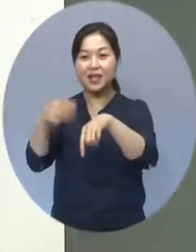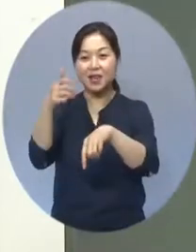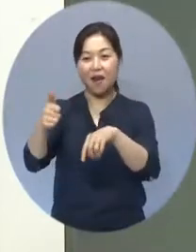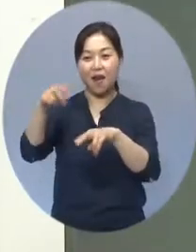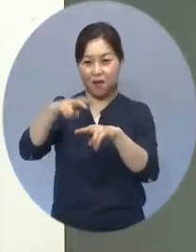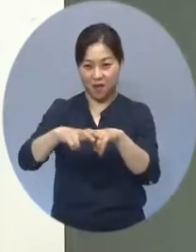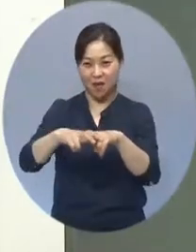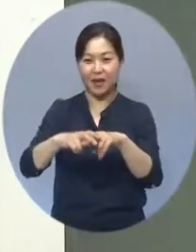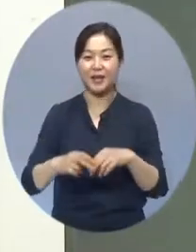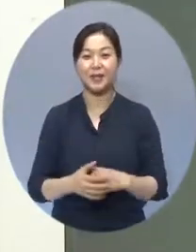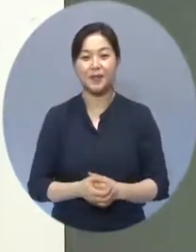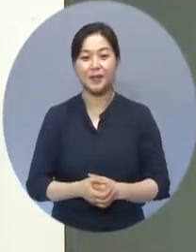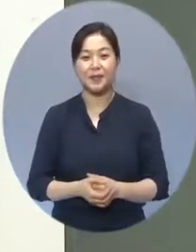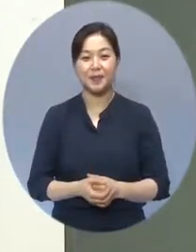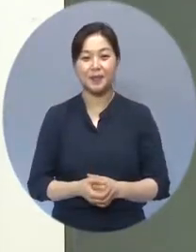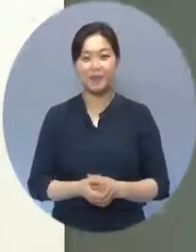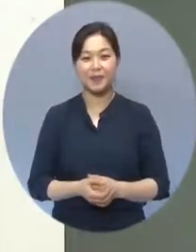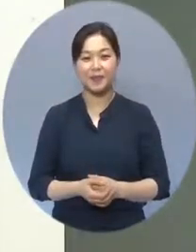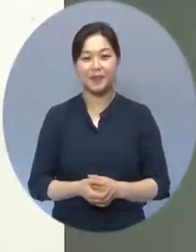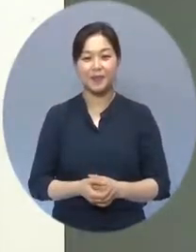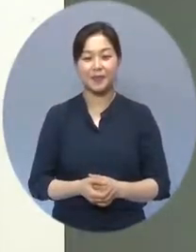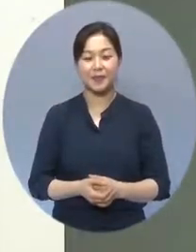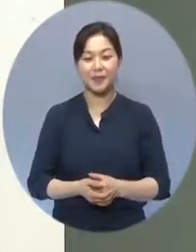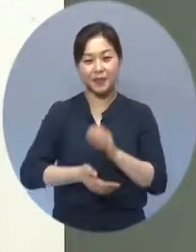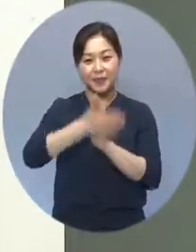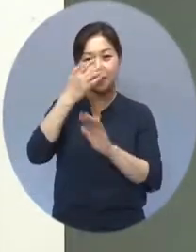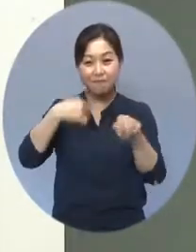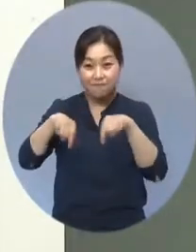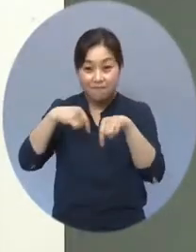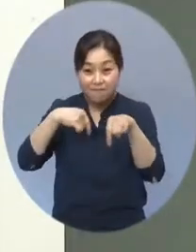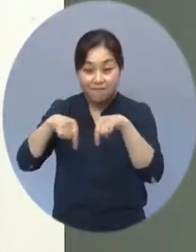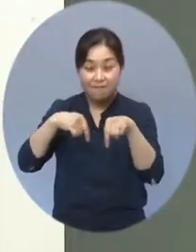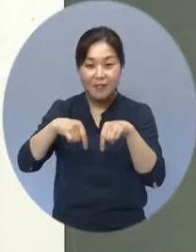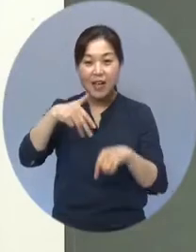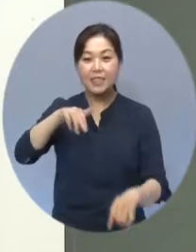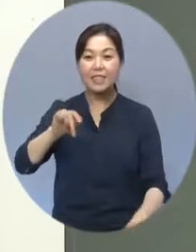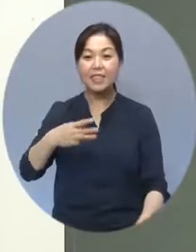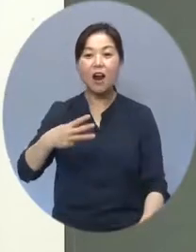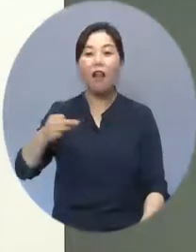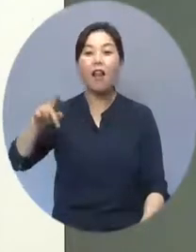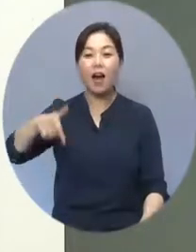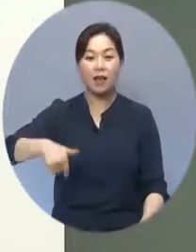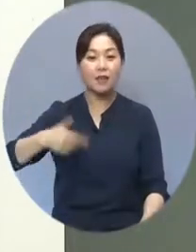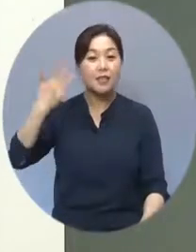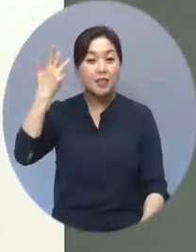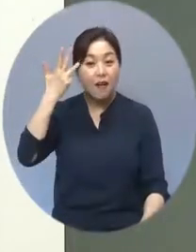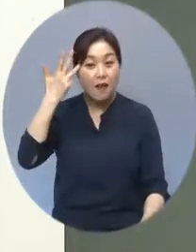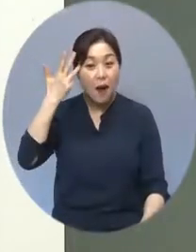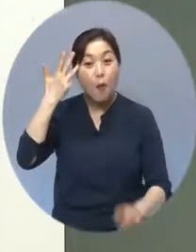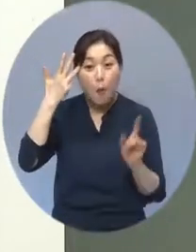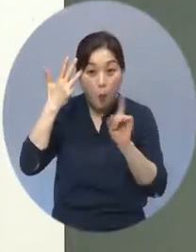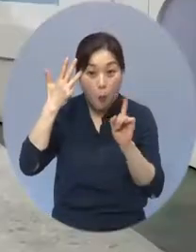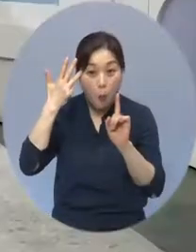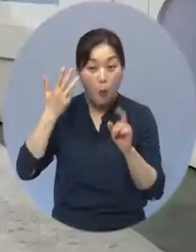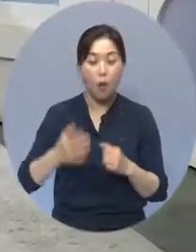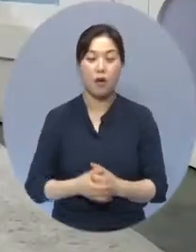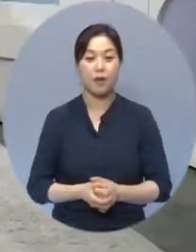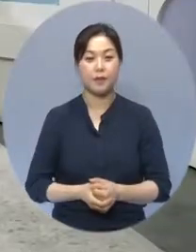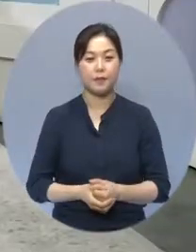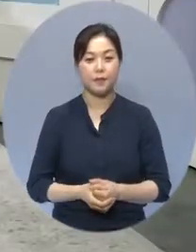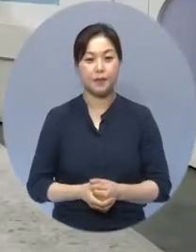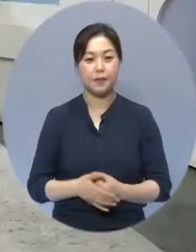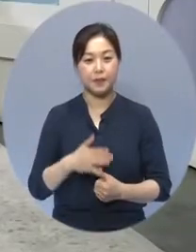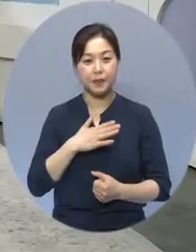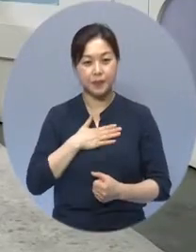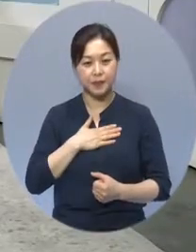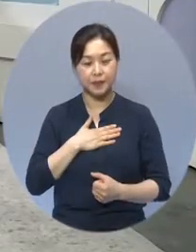거듭나셨는데 네. 시정 철학은 무엇인지 좀 말씀해 주시겠어요? 저는 하여튼 뭐 취임